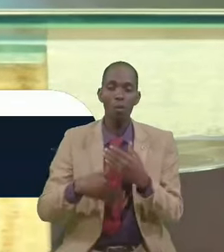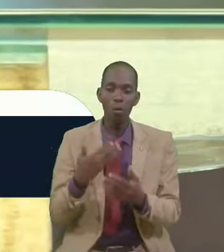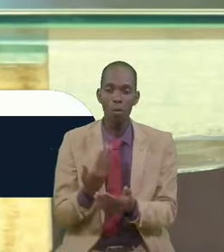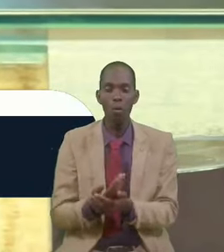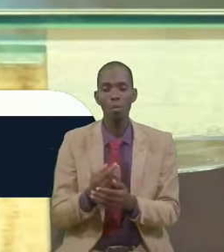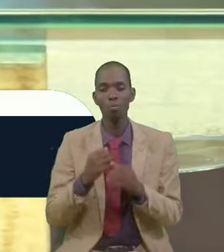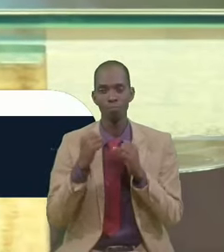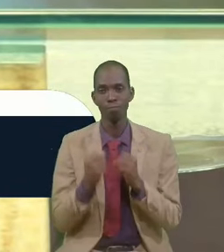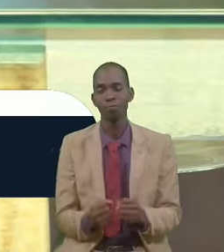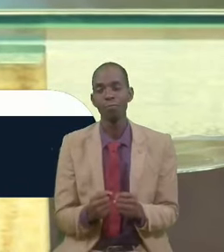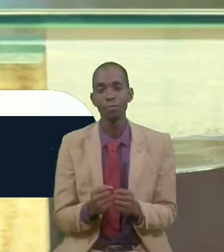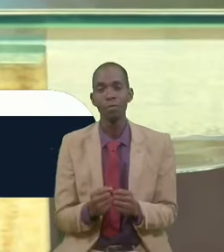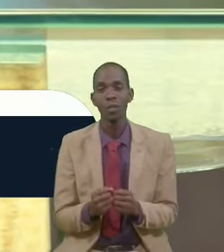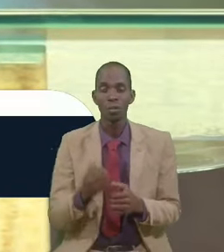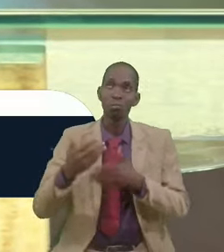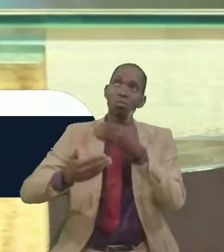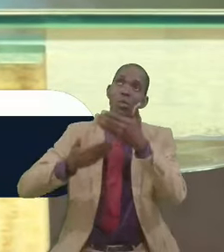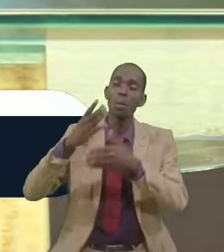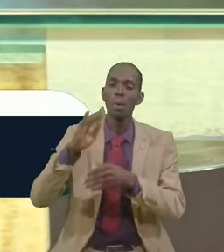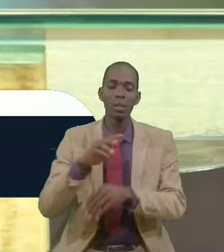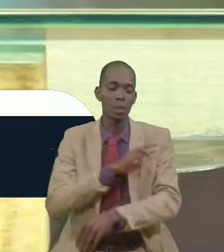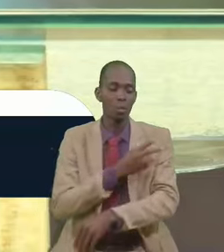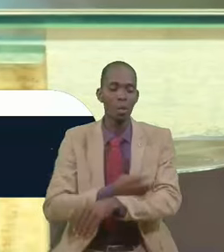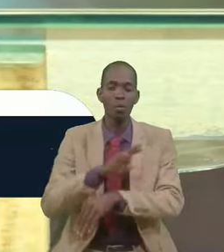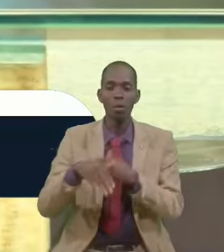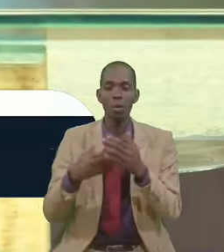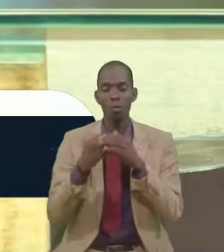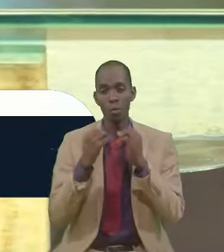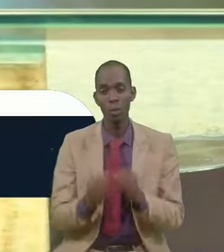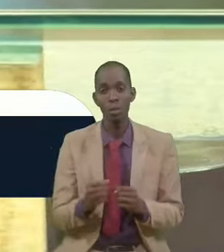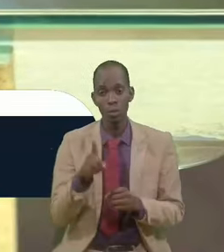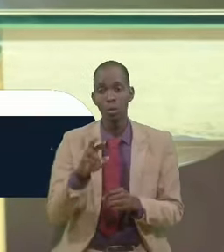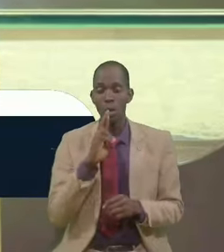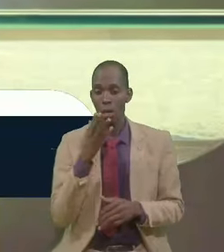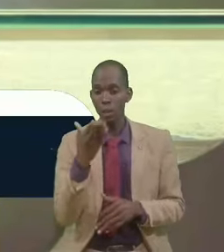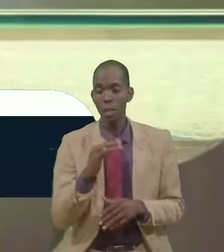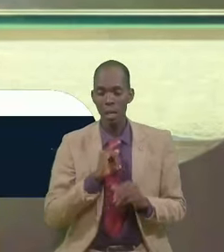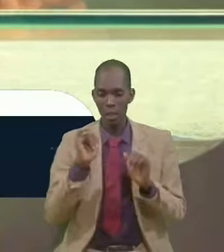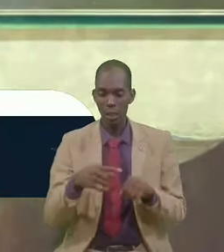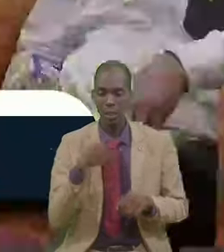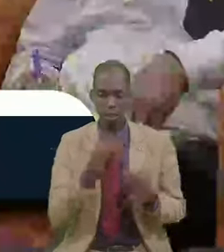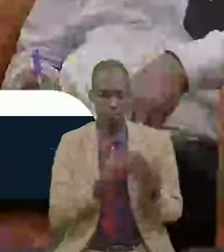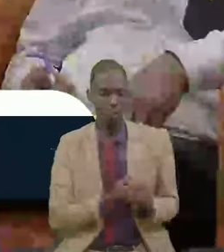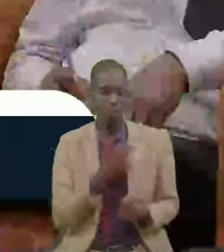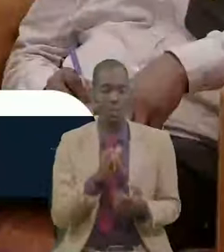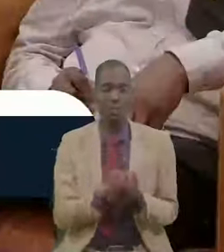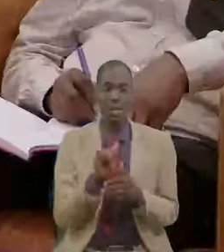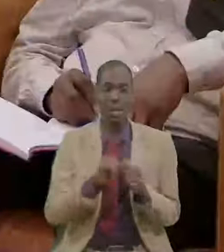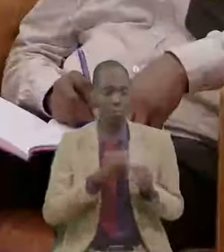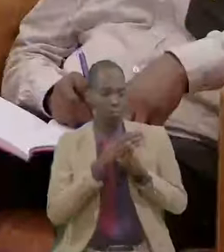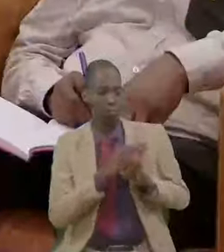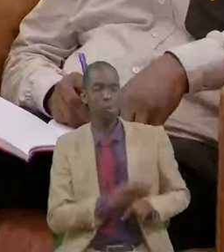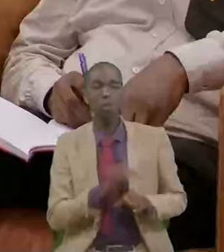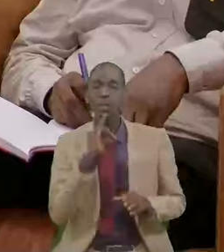la force du Tout-Puissant. Vous êtes ici ce soir. Je peux vous le dire de toute confiance que toute pierre d'empêchement